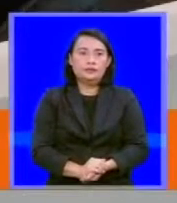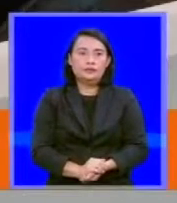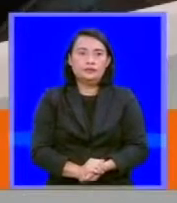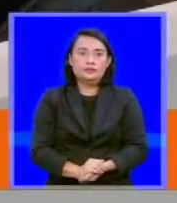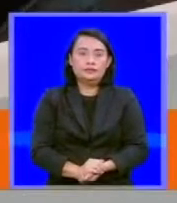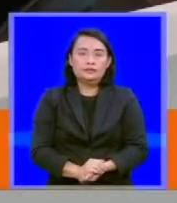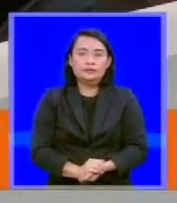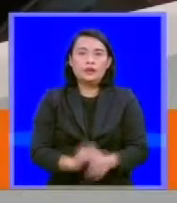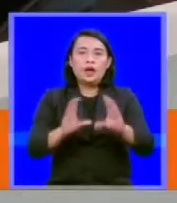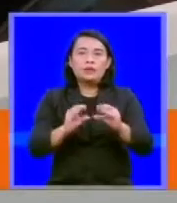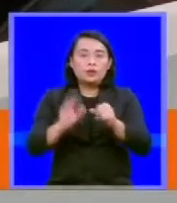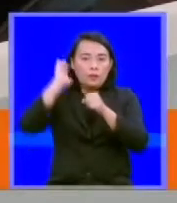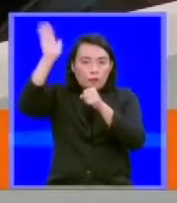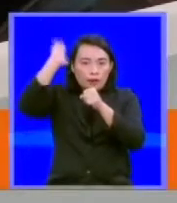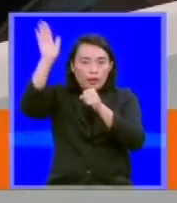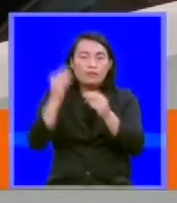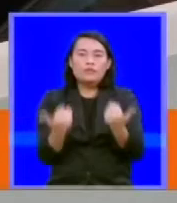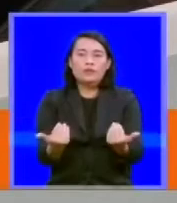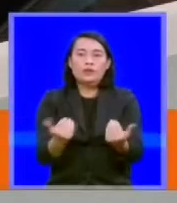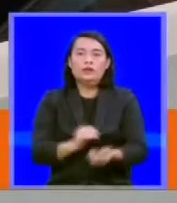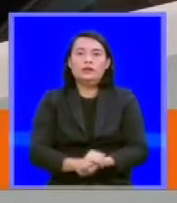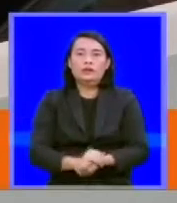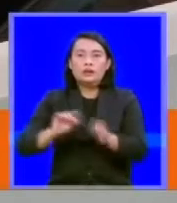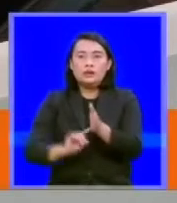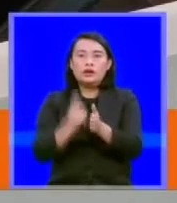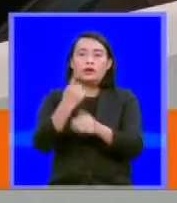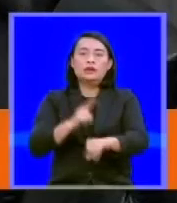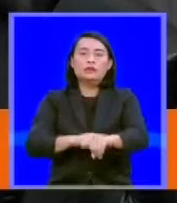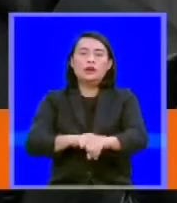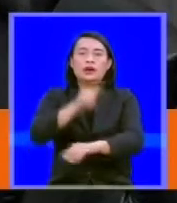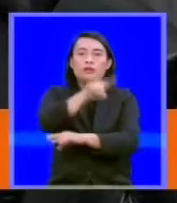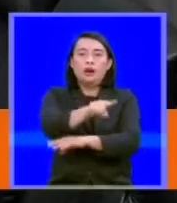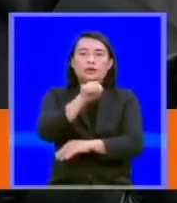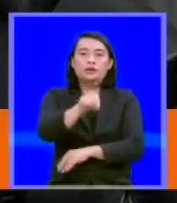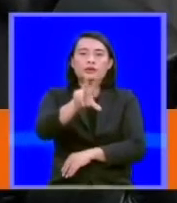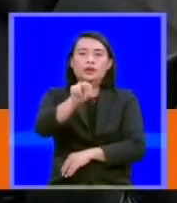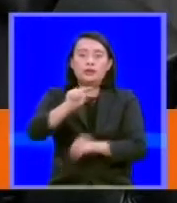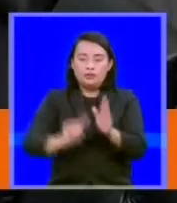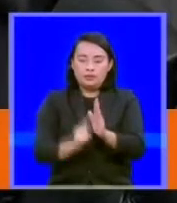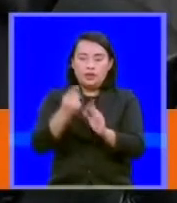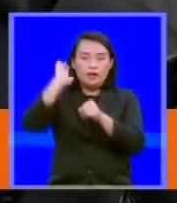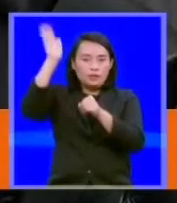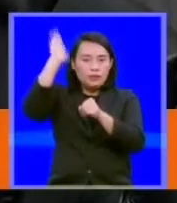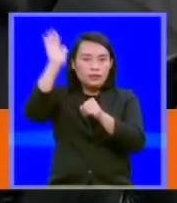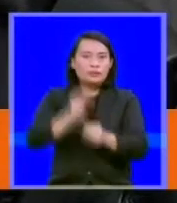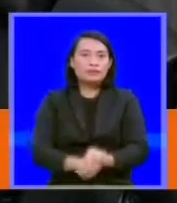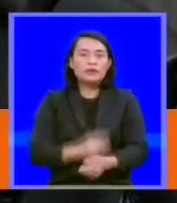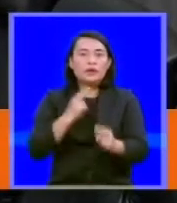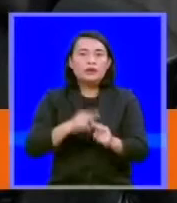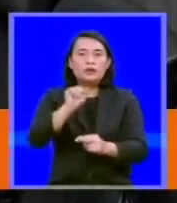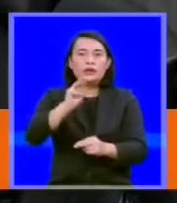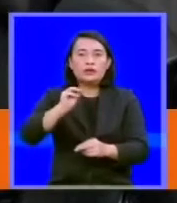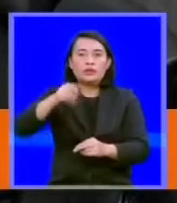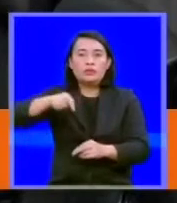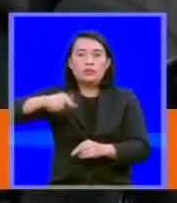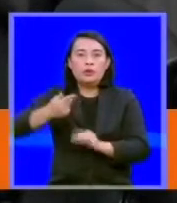เวทีการอภิปรายไม่วางใจในวันนี้นะคะจะเริ่มขึ้นในเวลา 13:30 นาทีโดยเริ่มที่นายสมพงษ์อมรวิวั